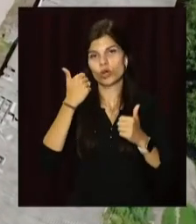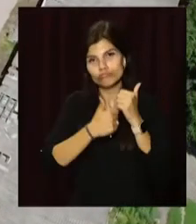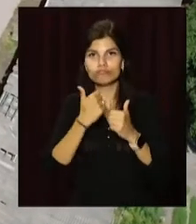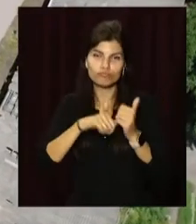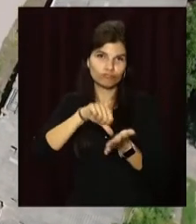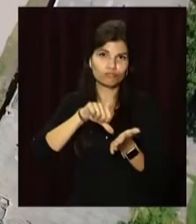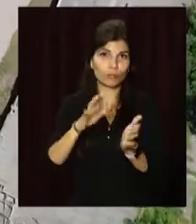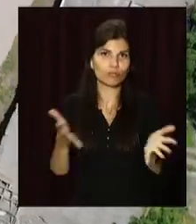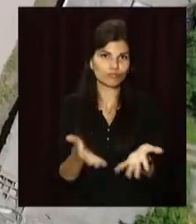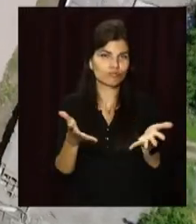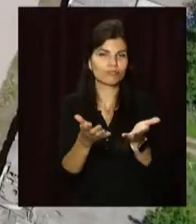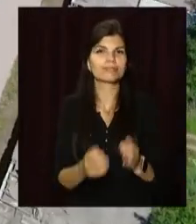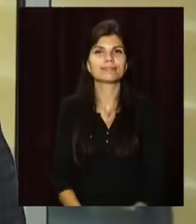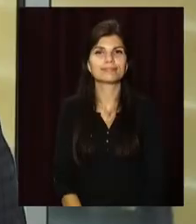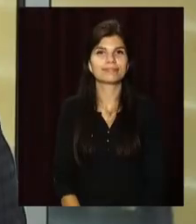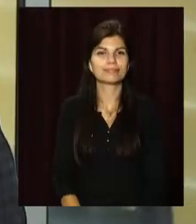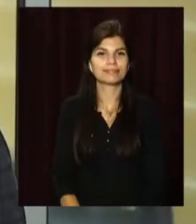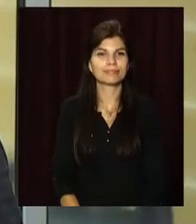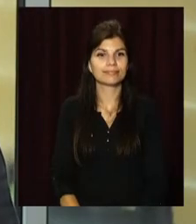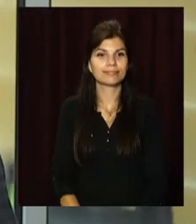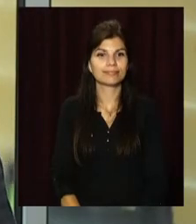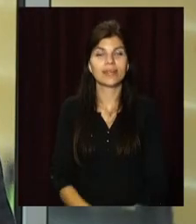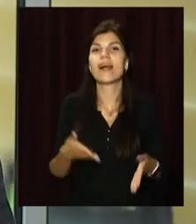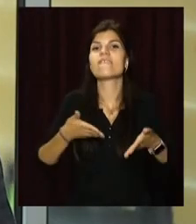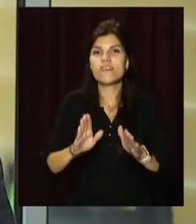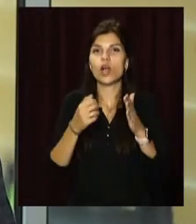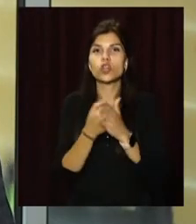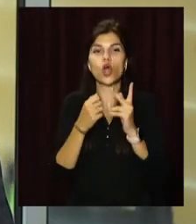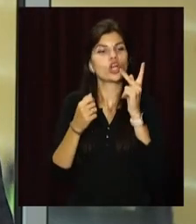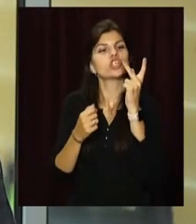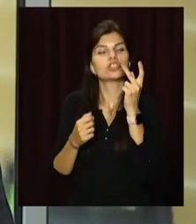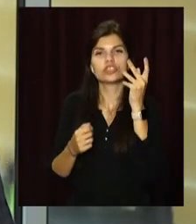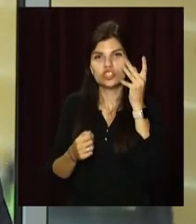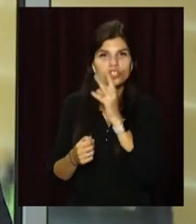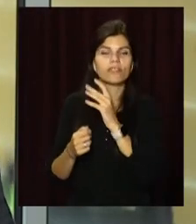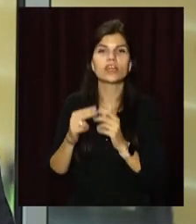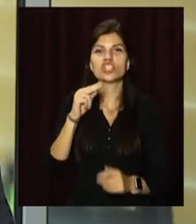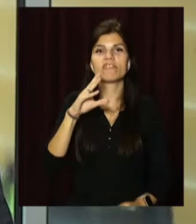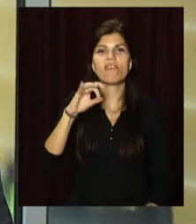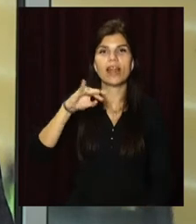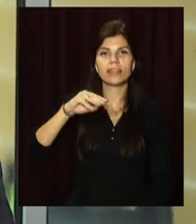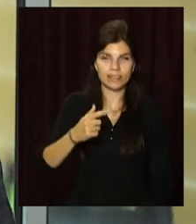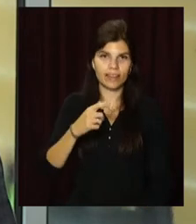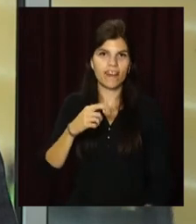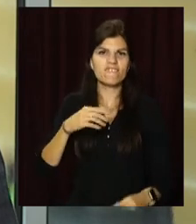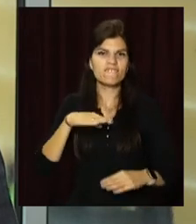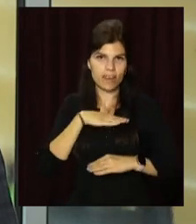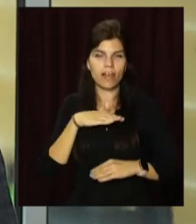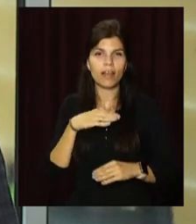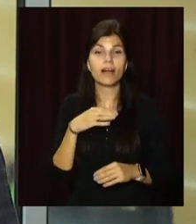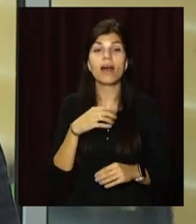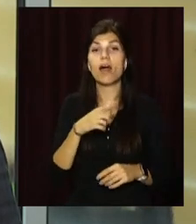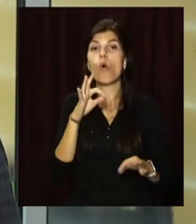Open News, телеканал «Відкритий». Вихід до чвертьфіналу як мотивація, а не поразка для розвитку